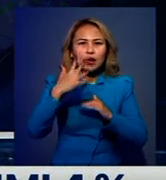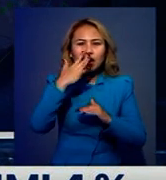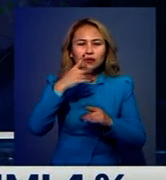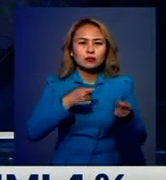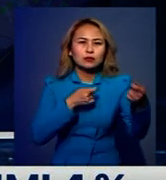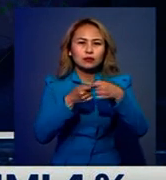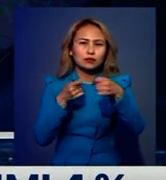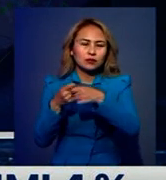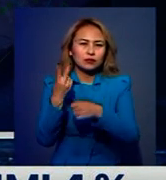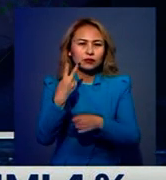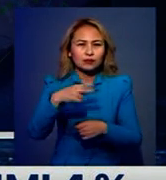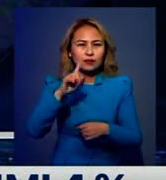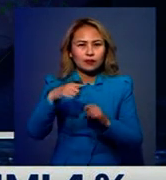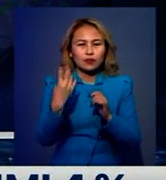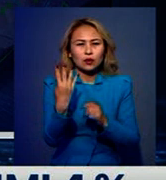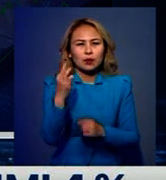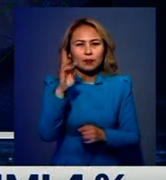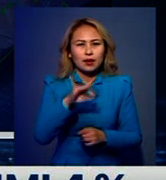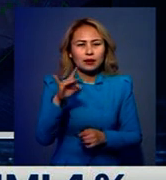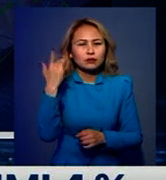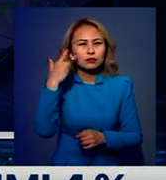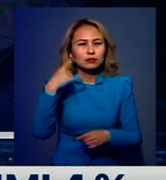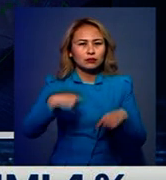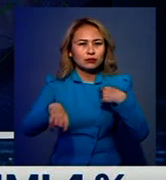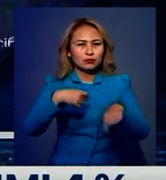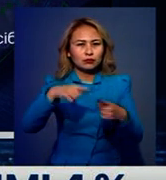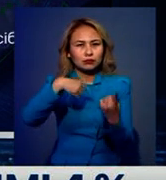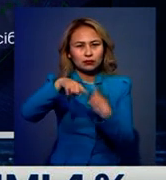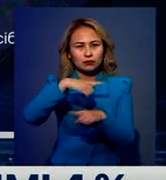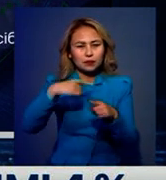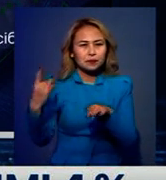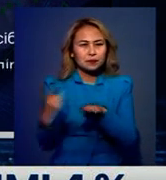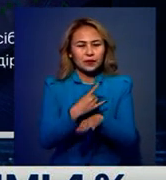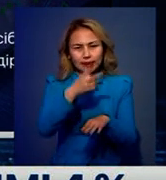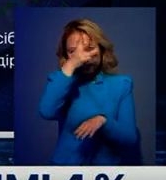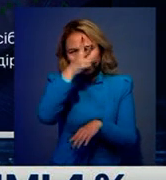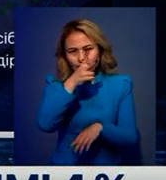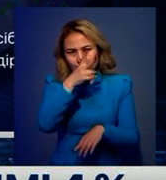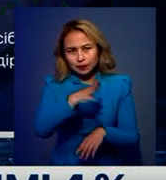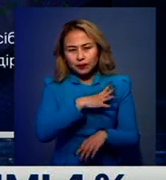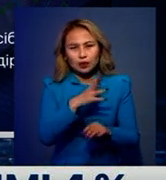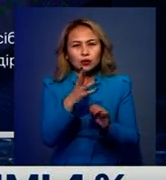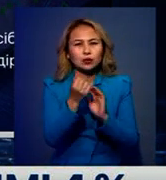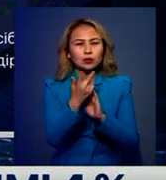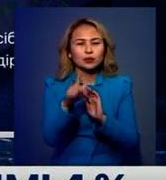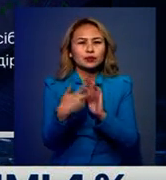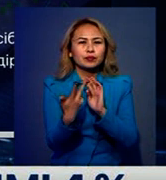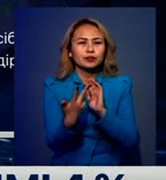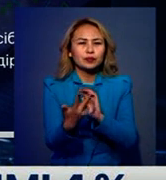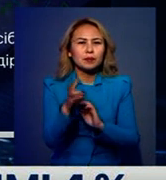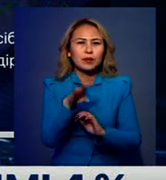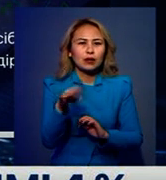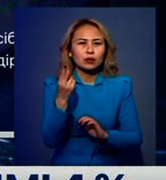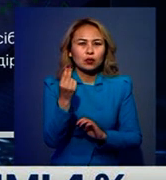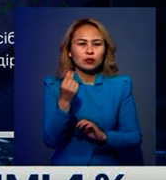мемлекеттермен 20,4 миллиард ақш долларына сауда жасады. Яғни алғашқы 3 айда Қазақстан